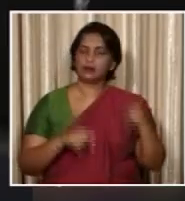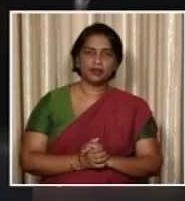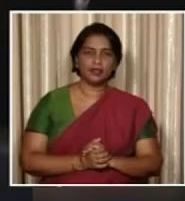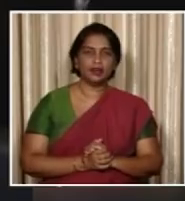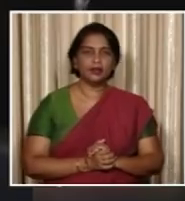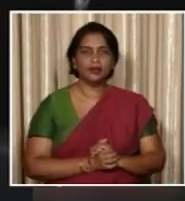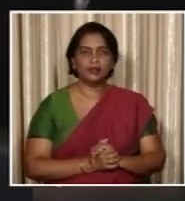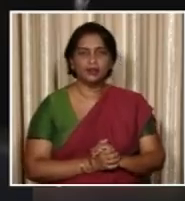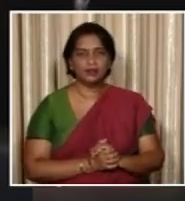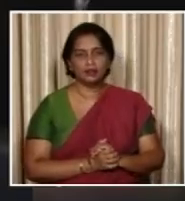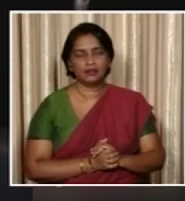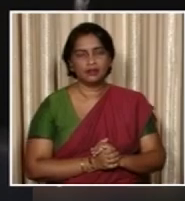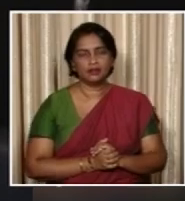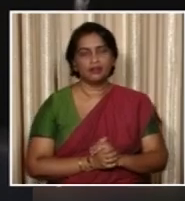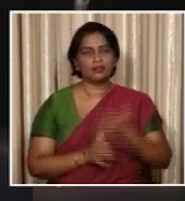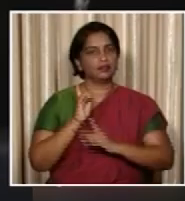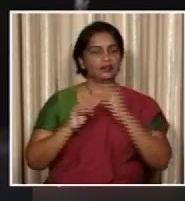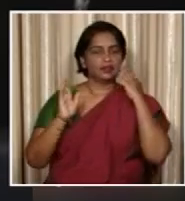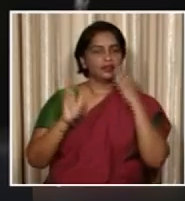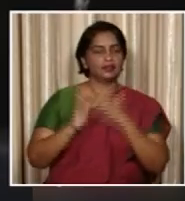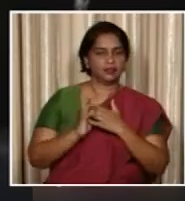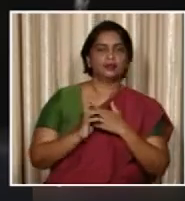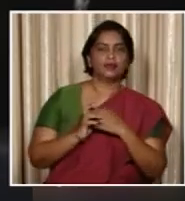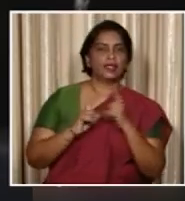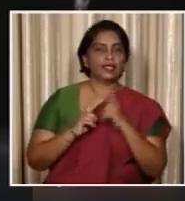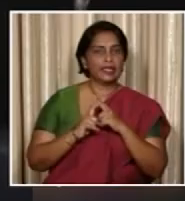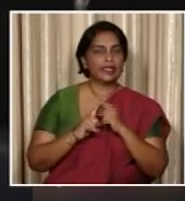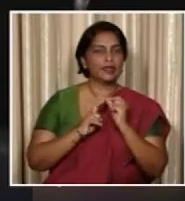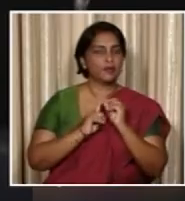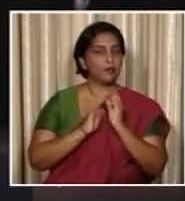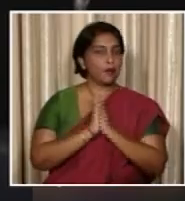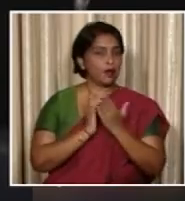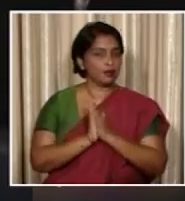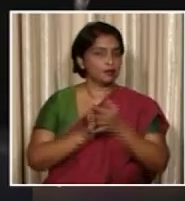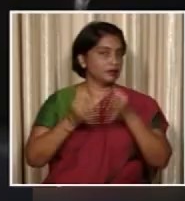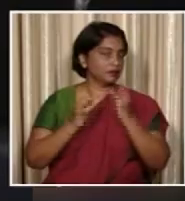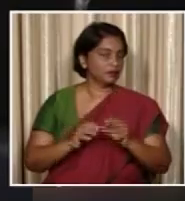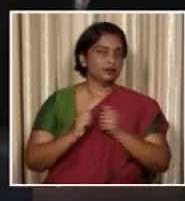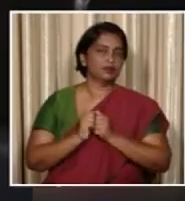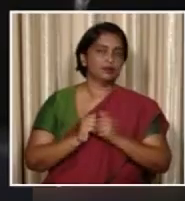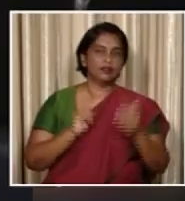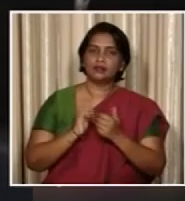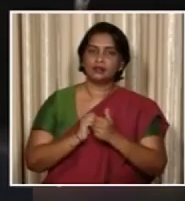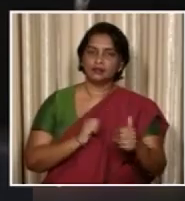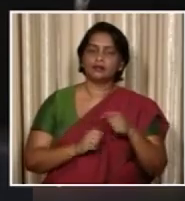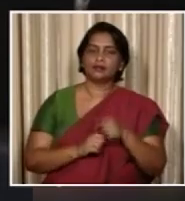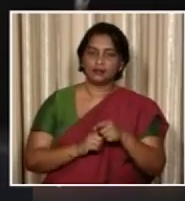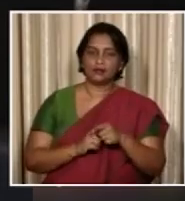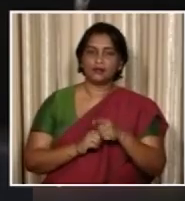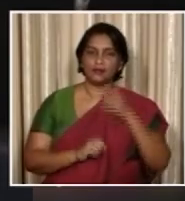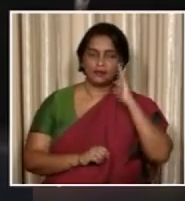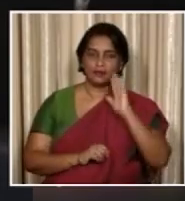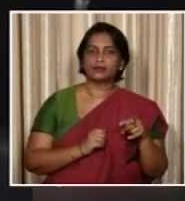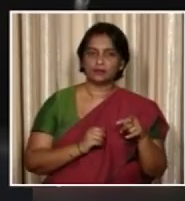අංශයේ මගින්. අමාත්‍ය මණ්ඩලෙදිත් මේක සාකච්ඡා කළා. ඊ ගමන් බලපත්‍රය විධිමත් ආකාරයෙන් නිකුත් කරන තෙක් සාමාන්‍ය